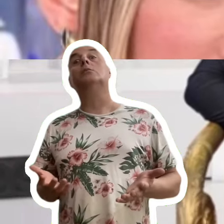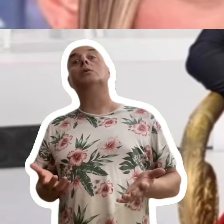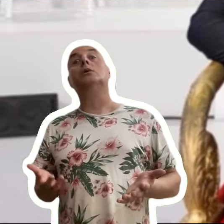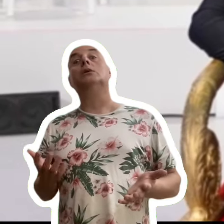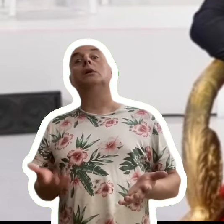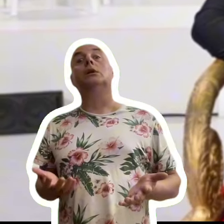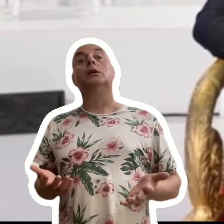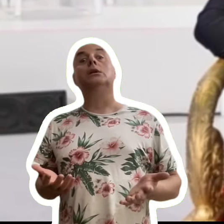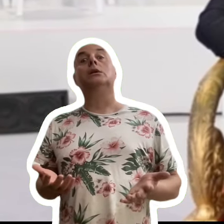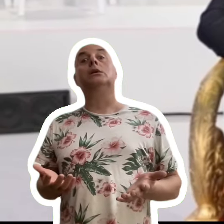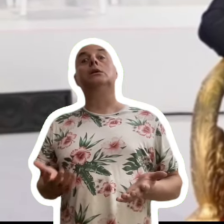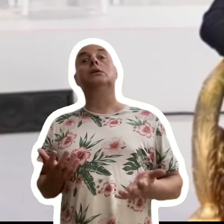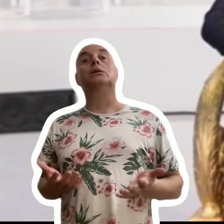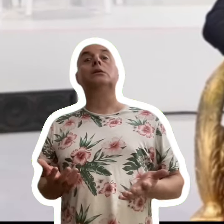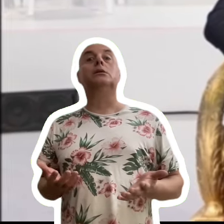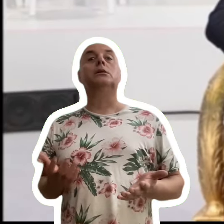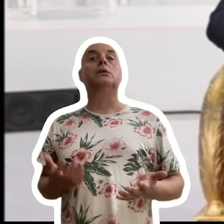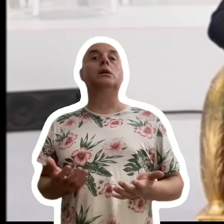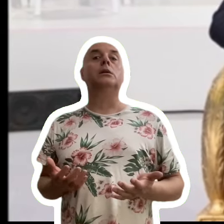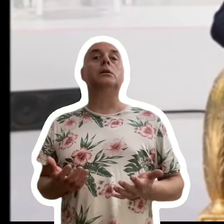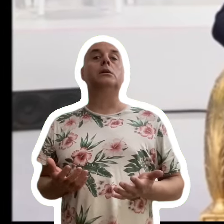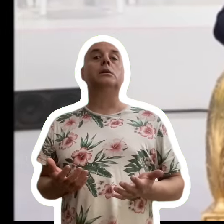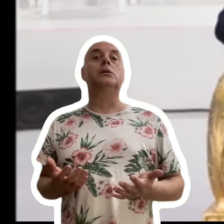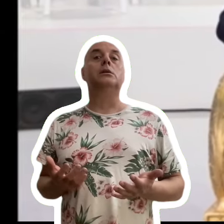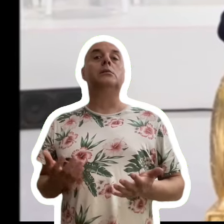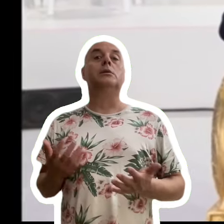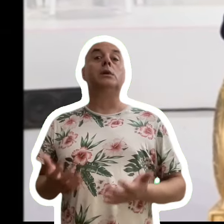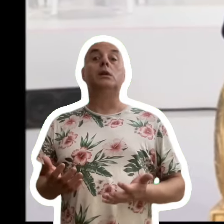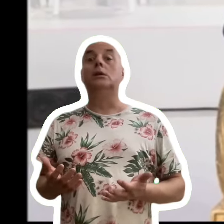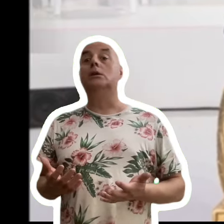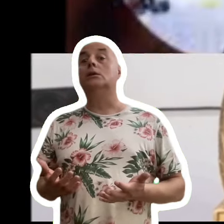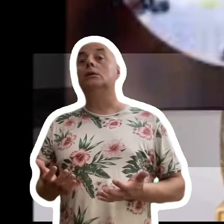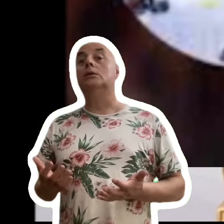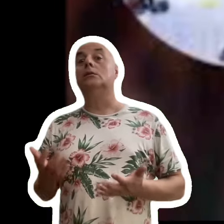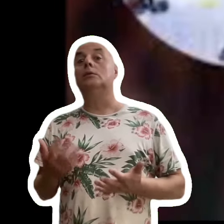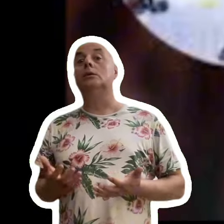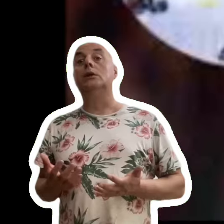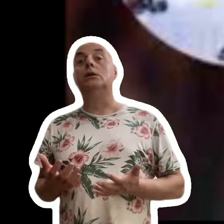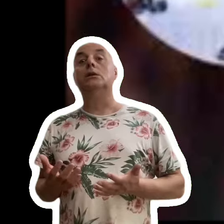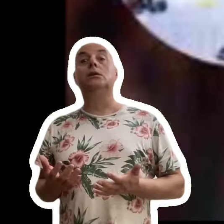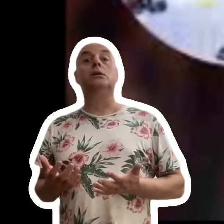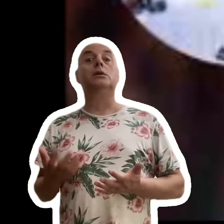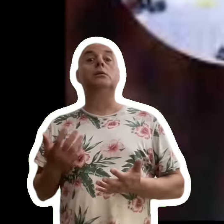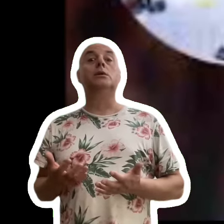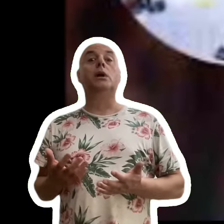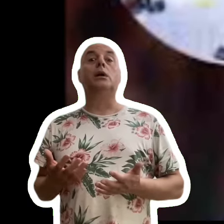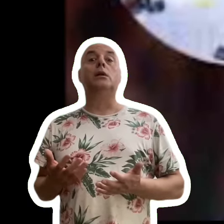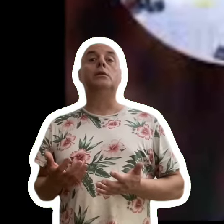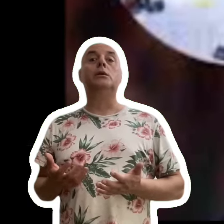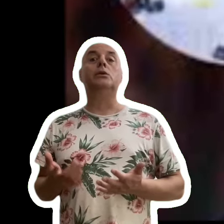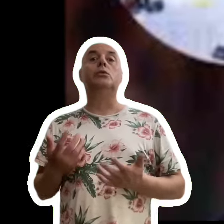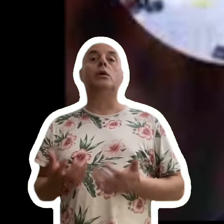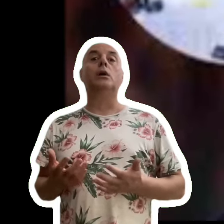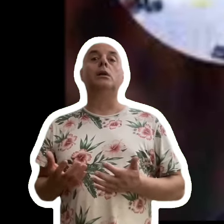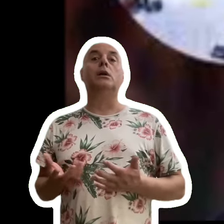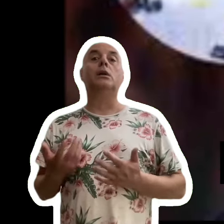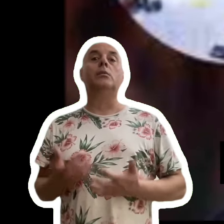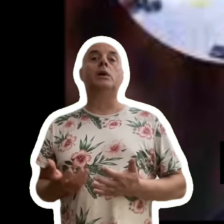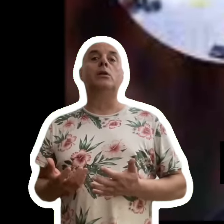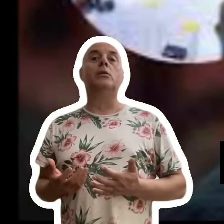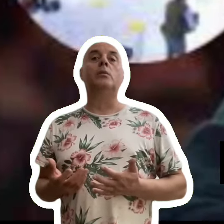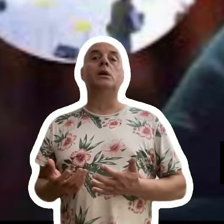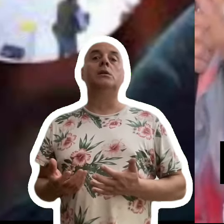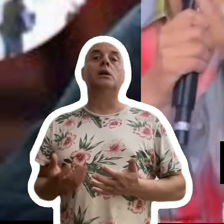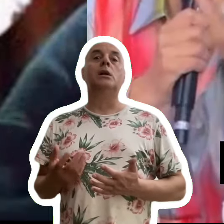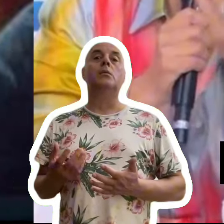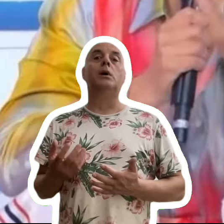Raffaele un ex cavaliere che qualche anno fa era già venuto in trasmissione per conoscerla ma era stato rifiutato Ida